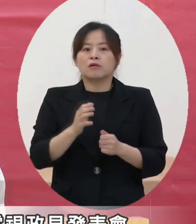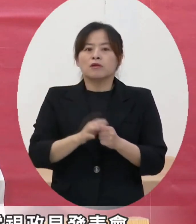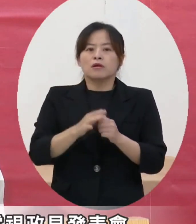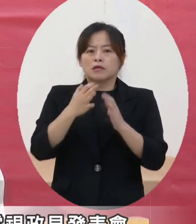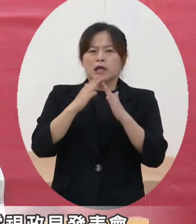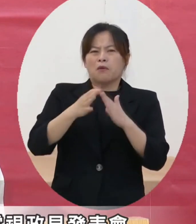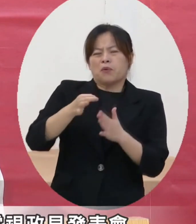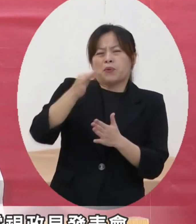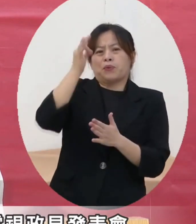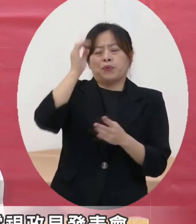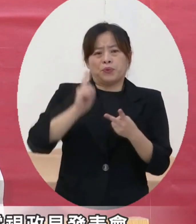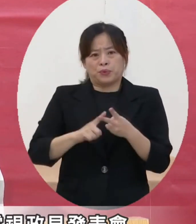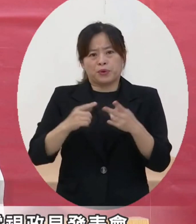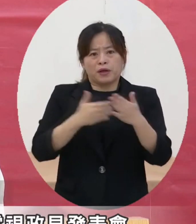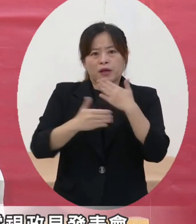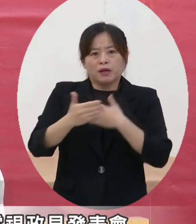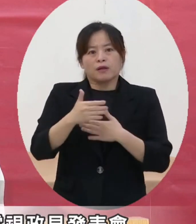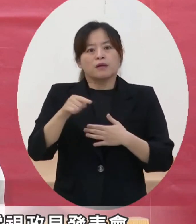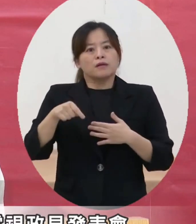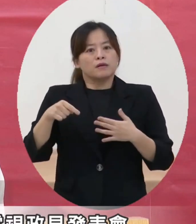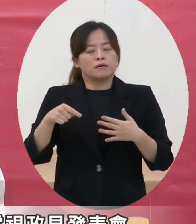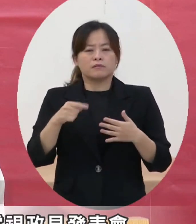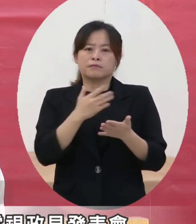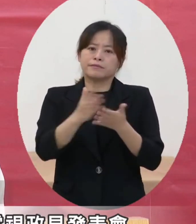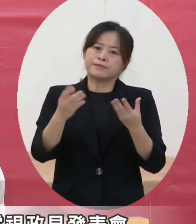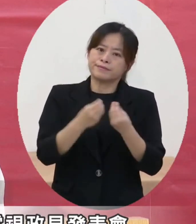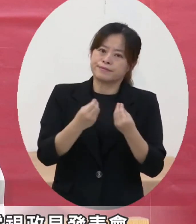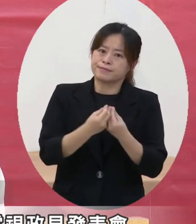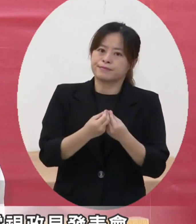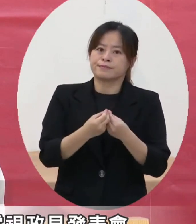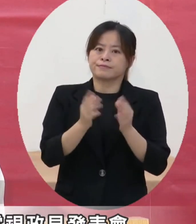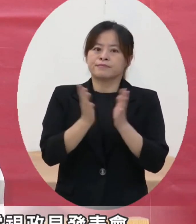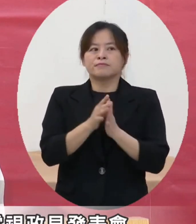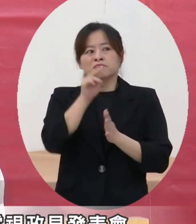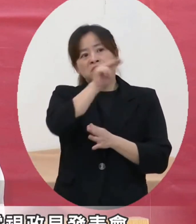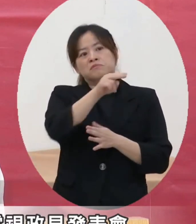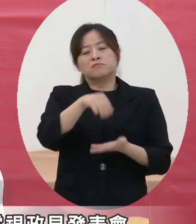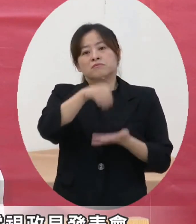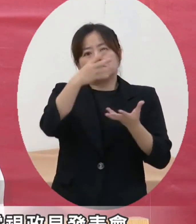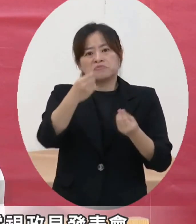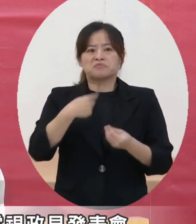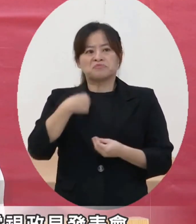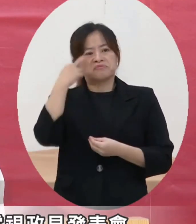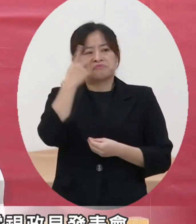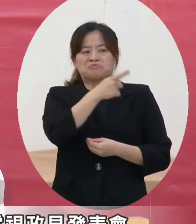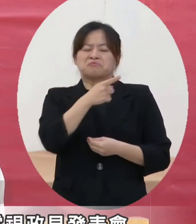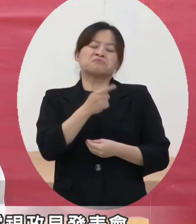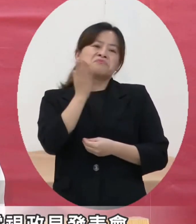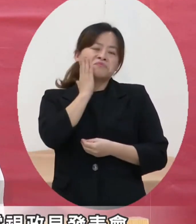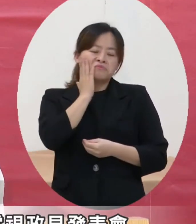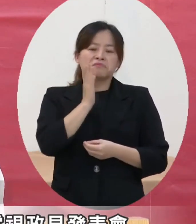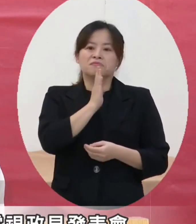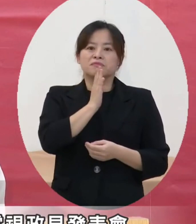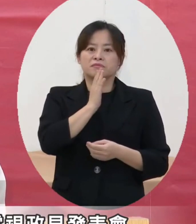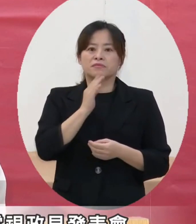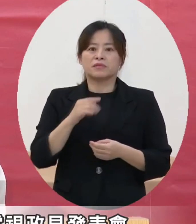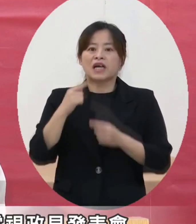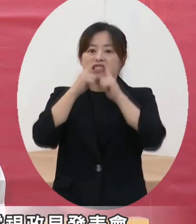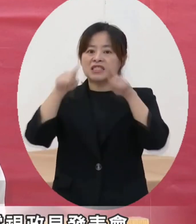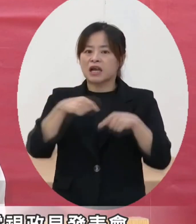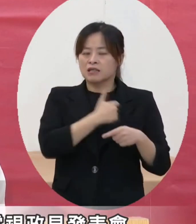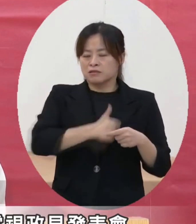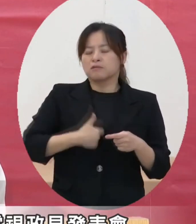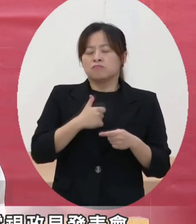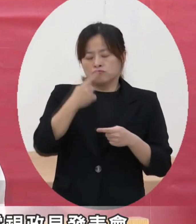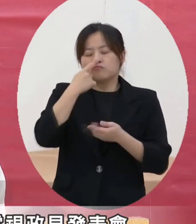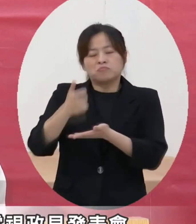房价的问题，包括交通上面的这个解决的状况，都没有看到他提出来，觉得实际上非常的可惜。那张善政院长我也很